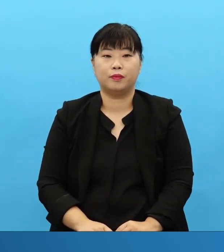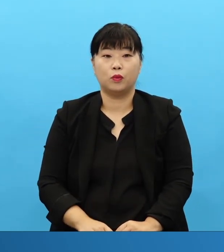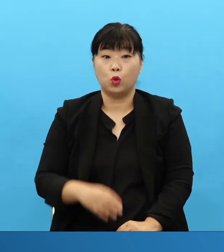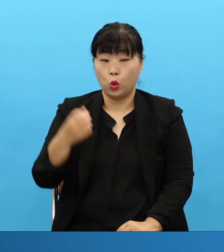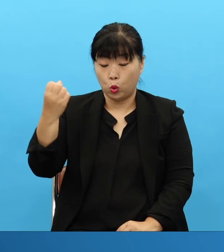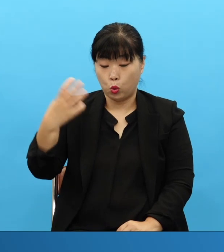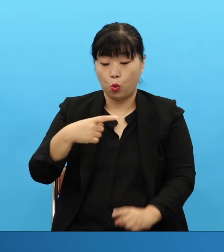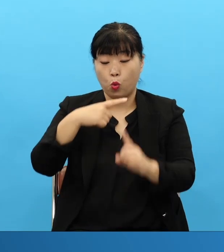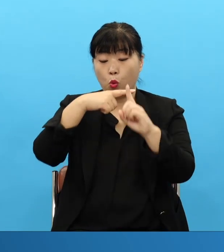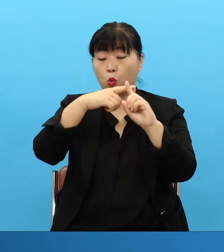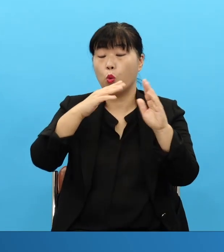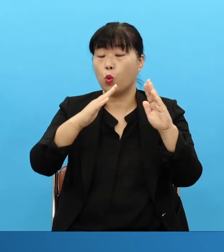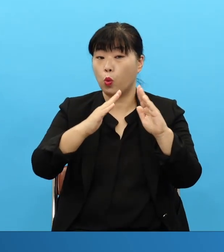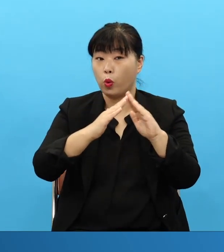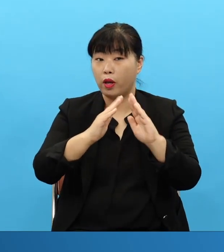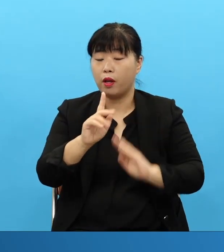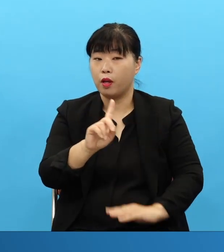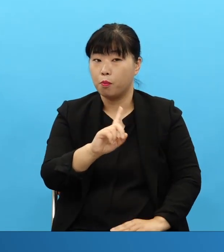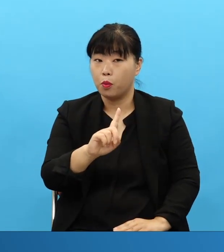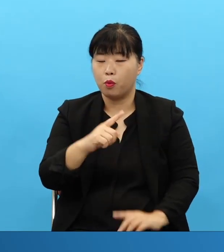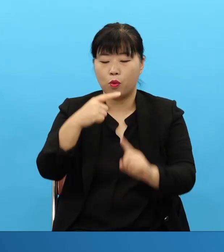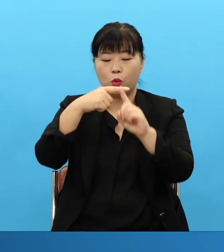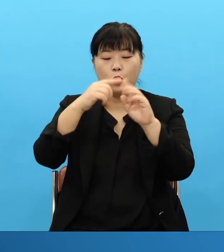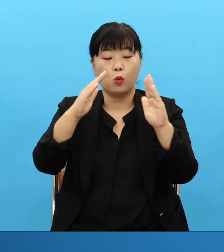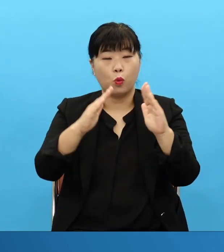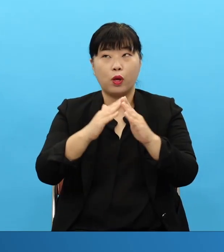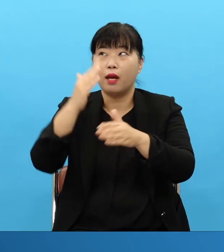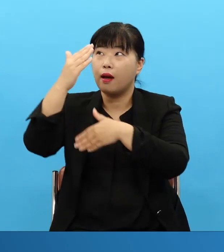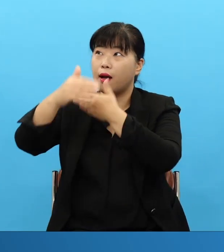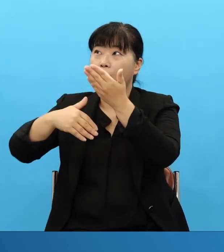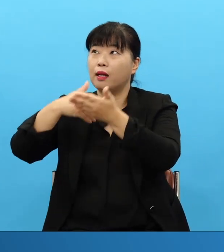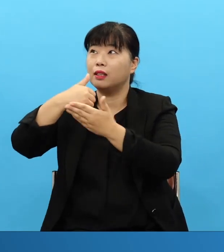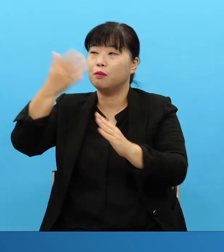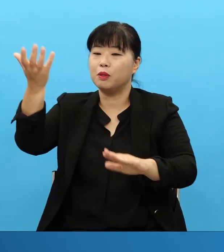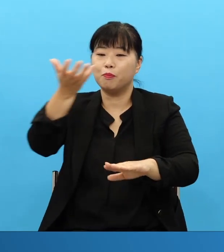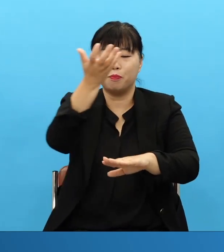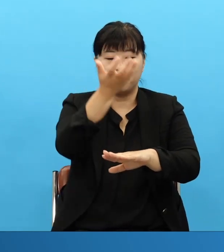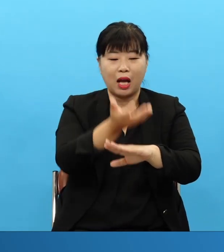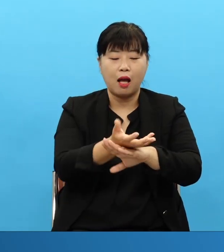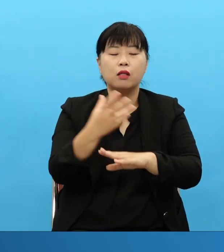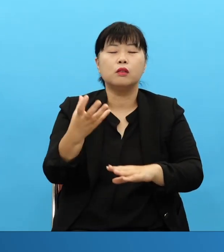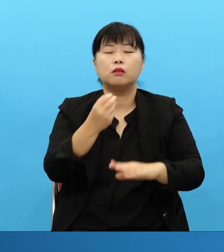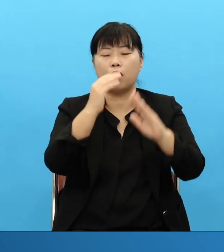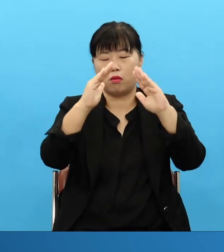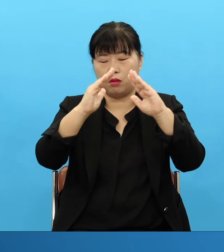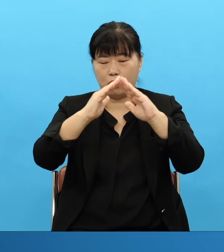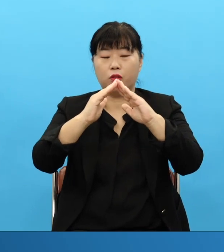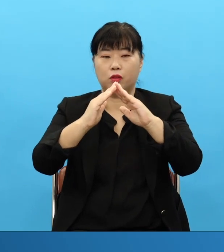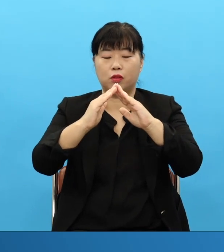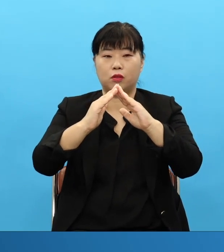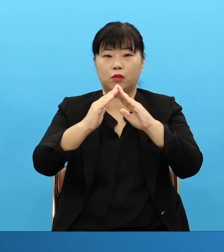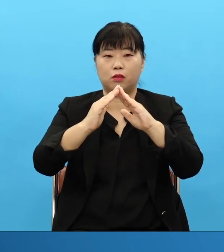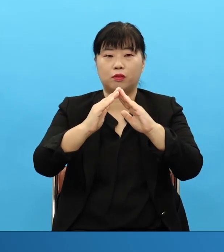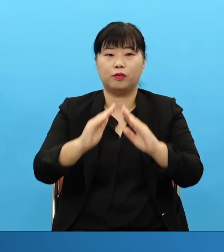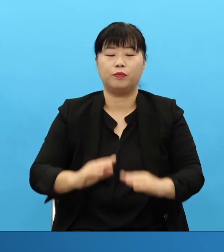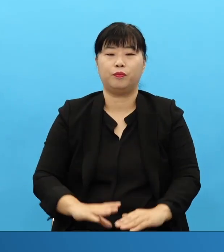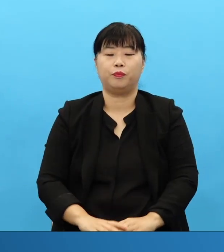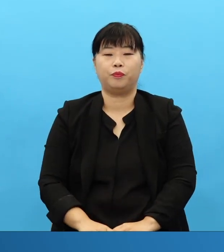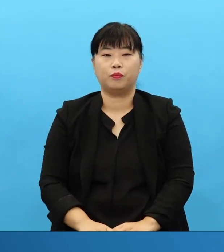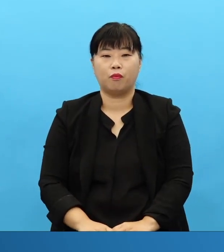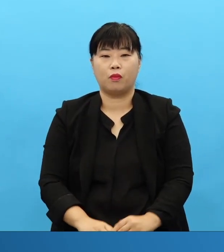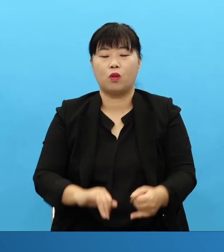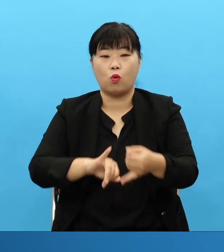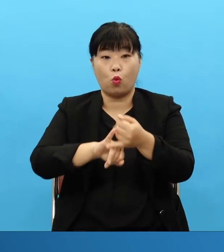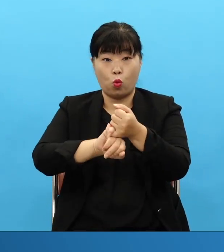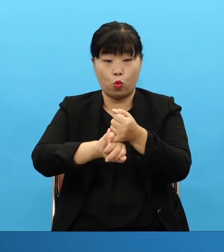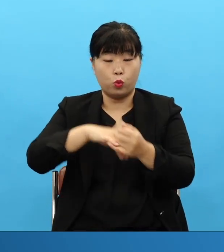교회가 하나님 임재하시는 성전이 되어야 됩니다. And your church must become the sanctuary where God's 여기 presence comes. 꼭 기억해야